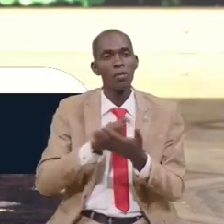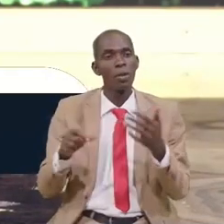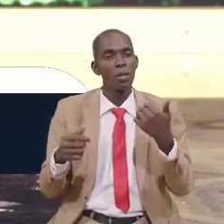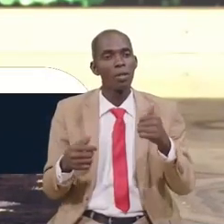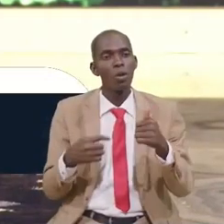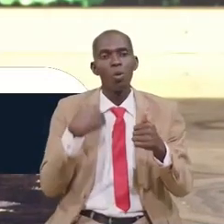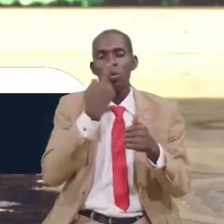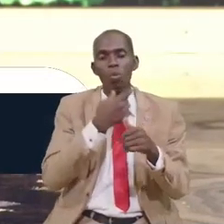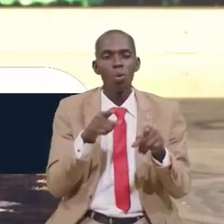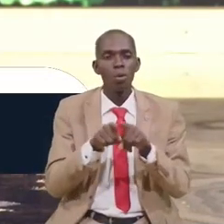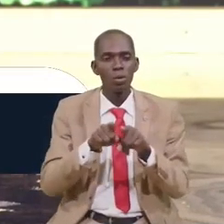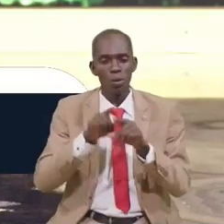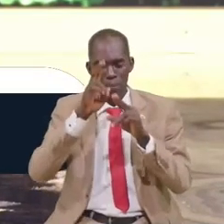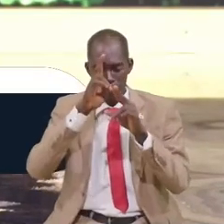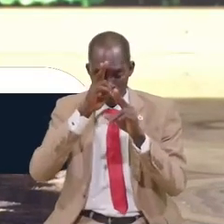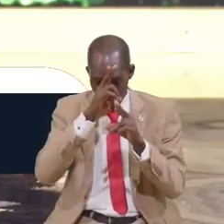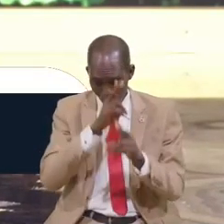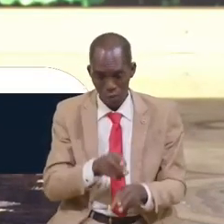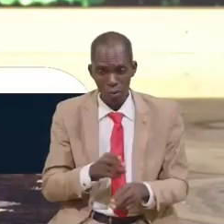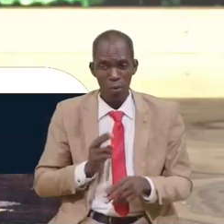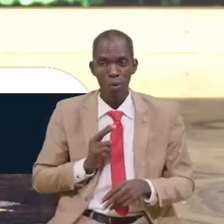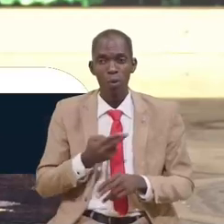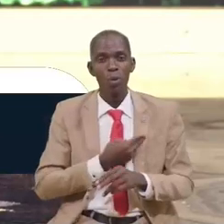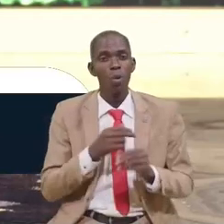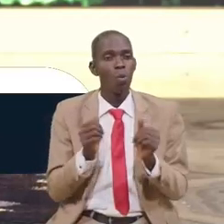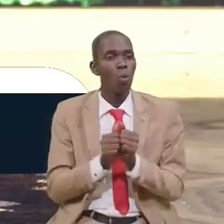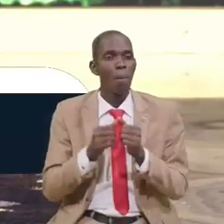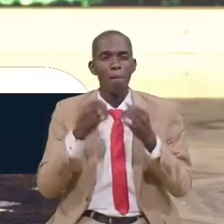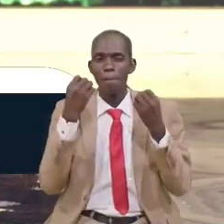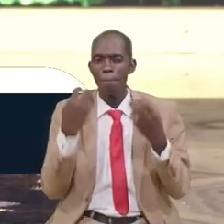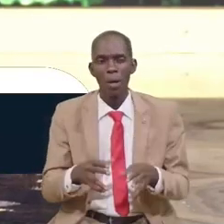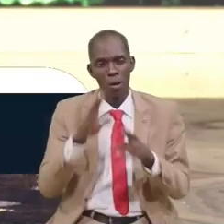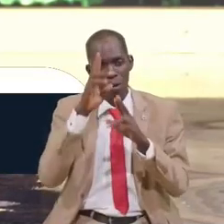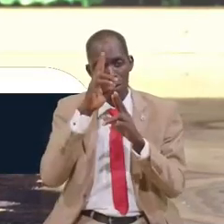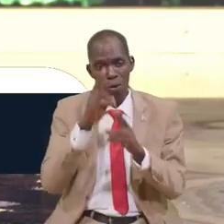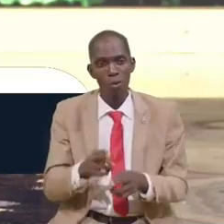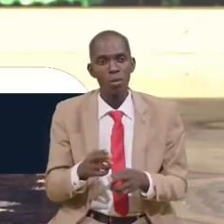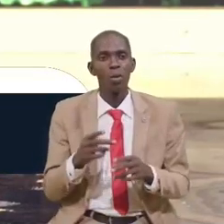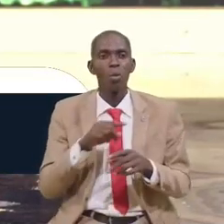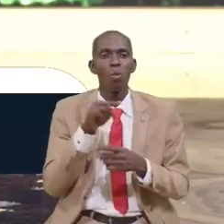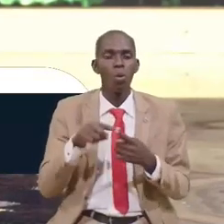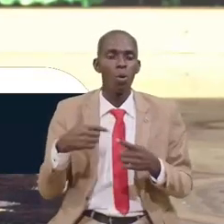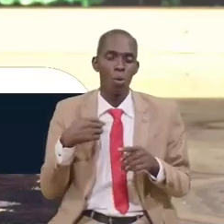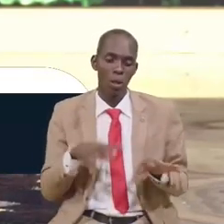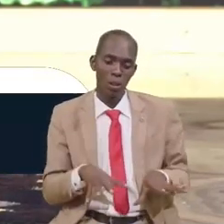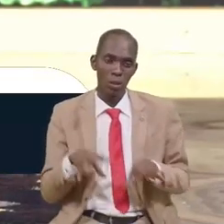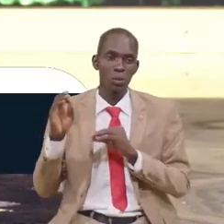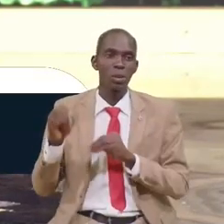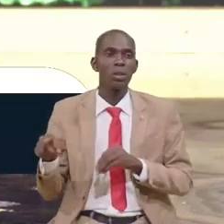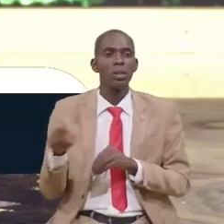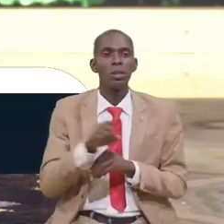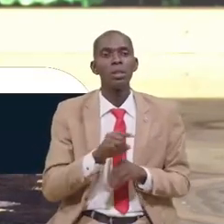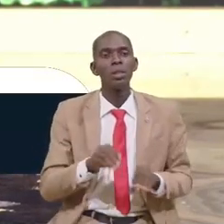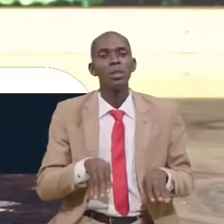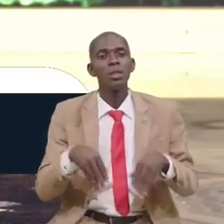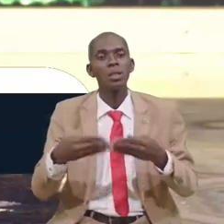à notre départ, on nous fournit les choses dont nous avions besoin.